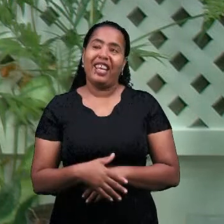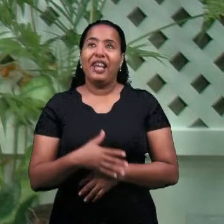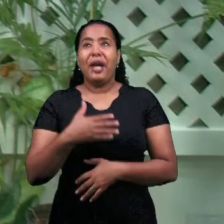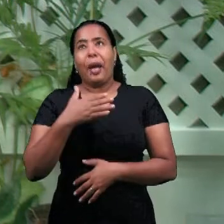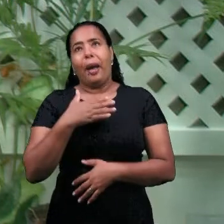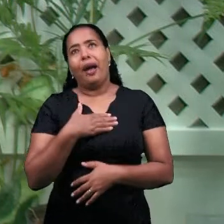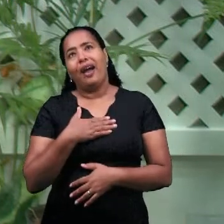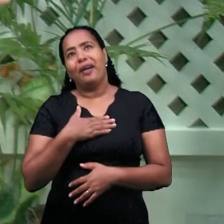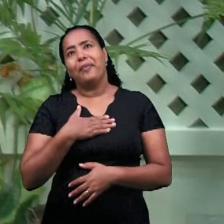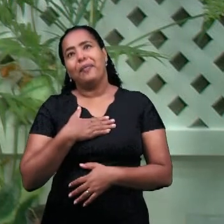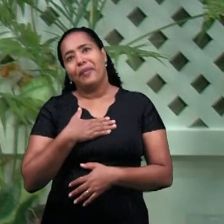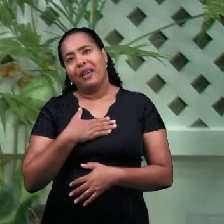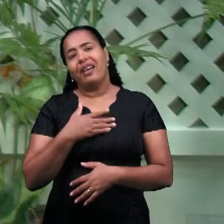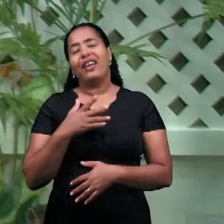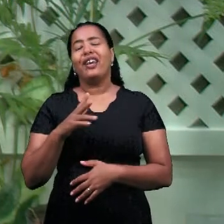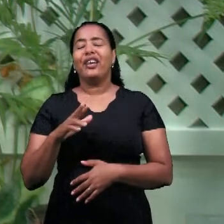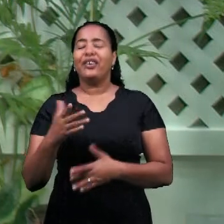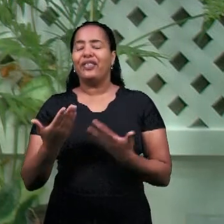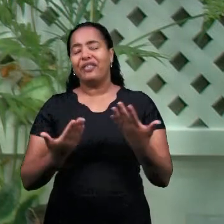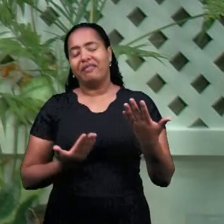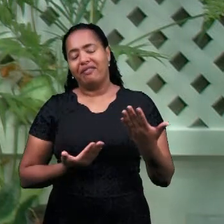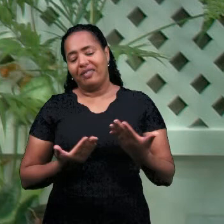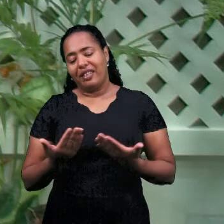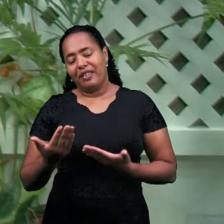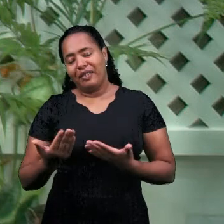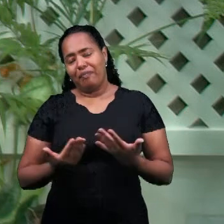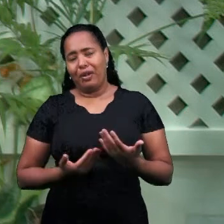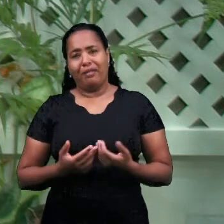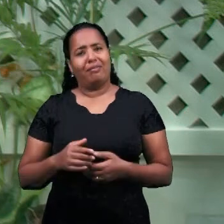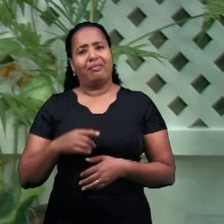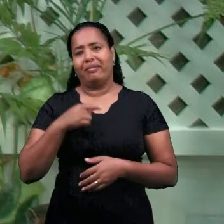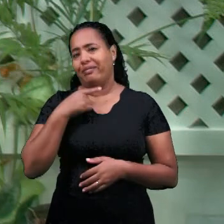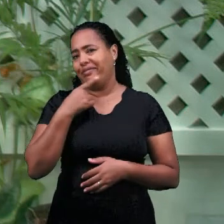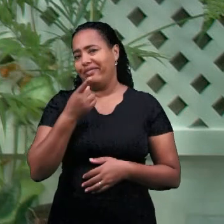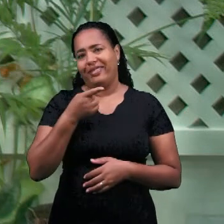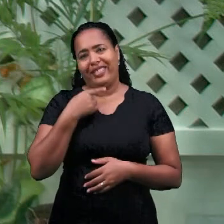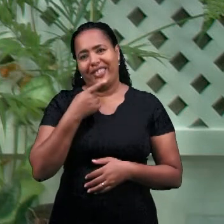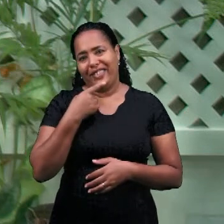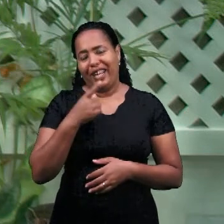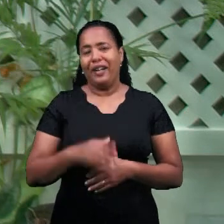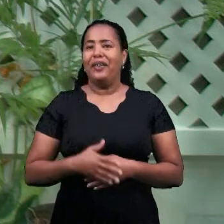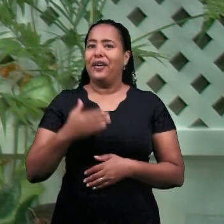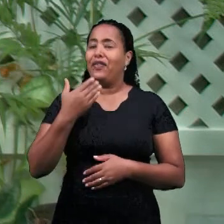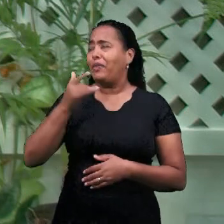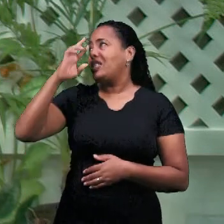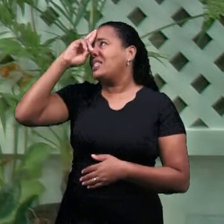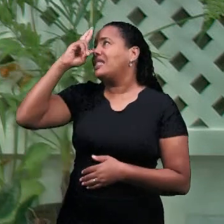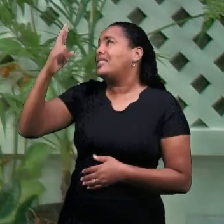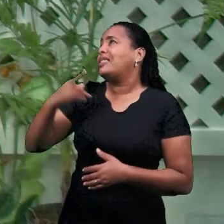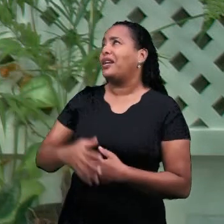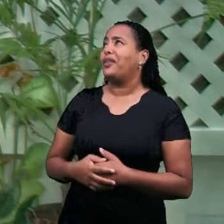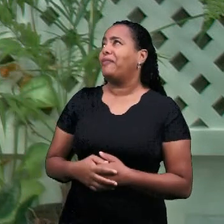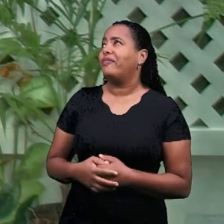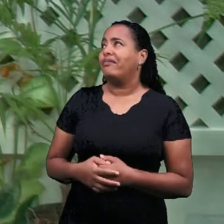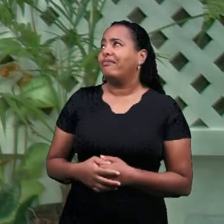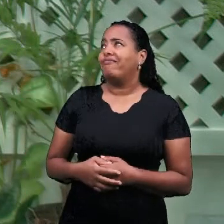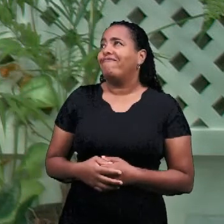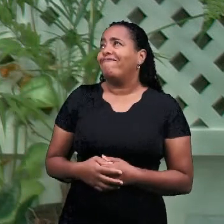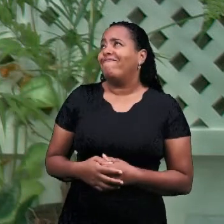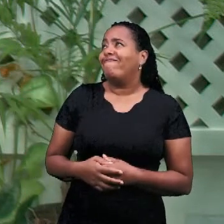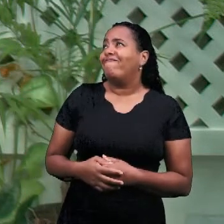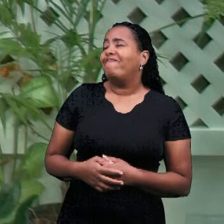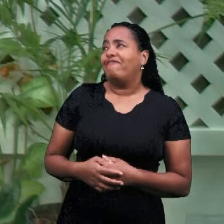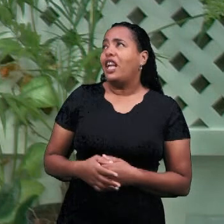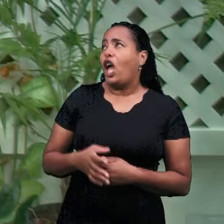pas rester. Mais frère, non, c'est pas comme ça. Une chose que j'ai demandé au Seigneur, je, je ne veux